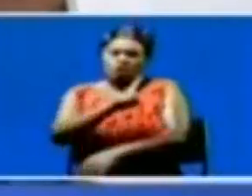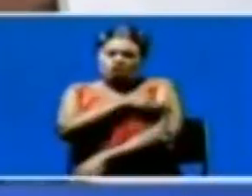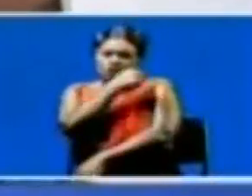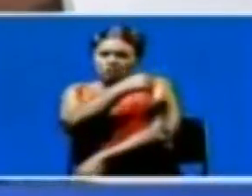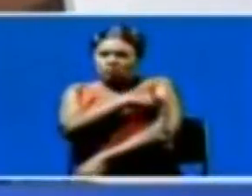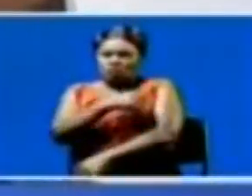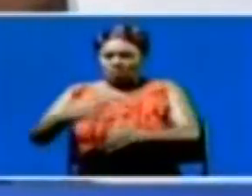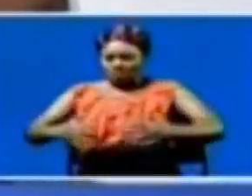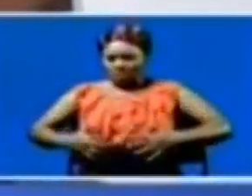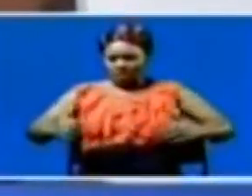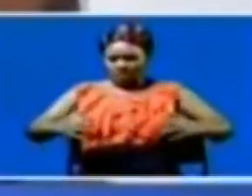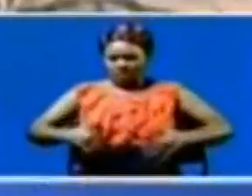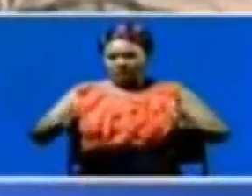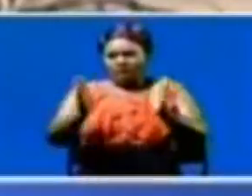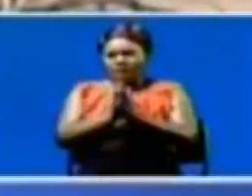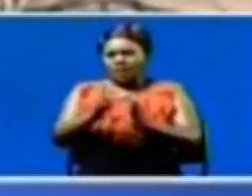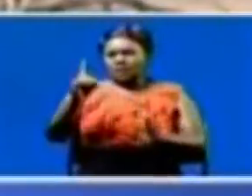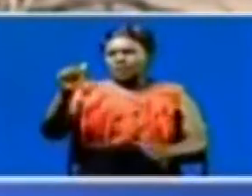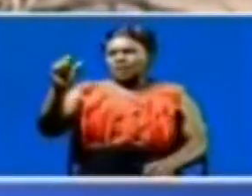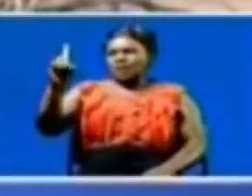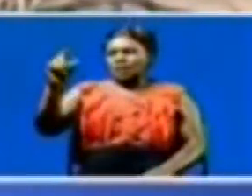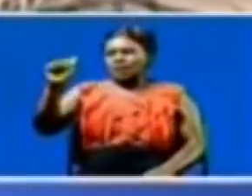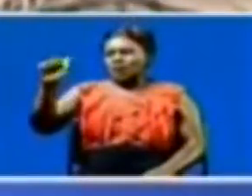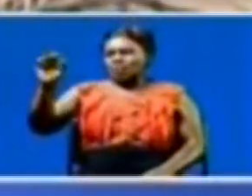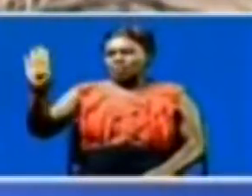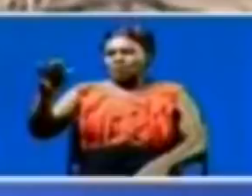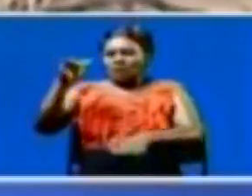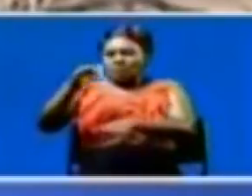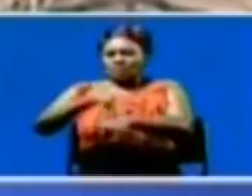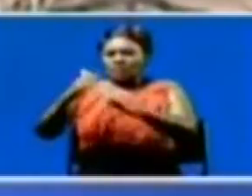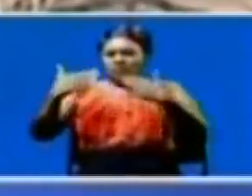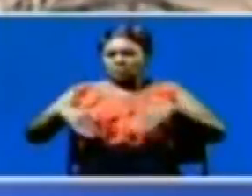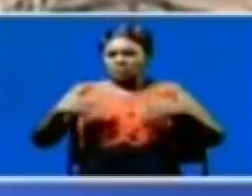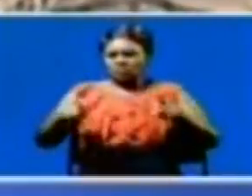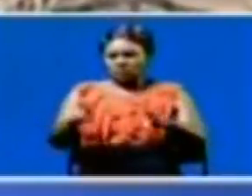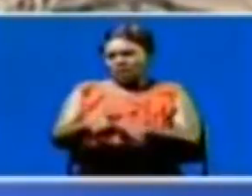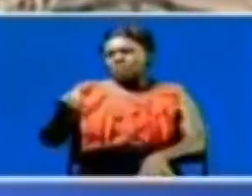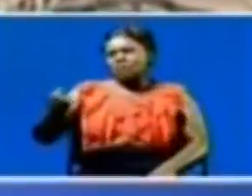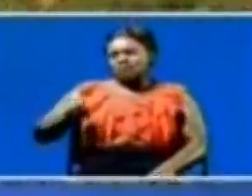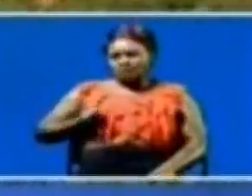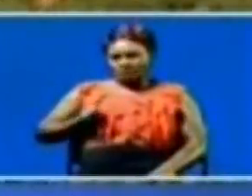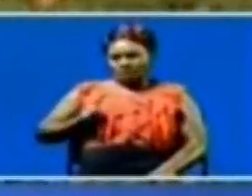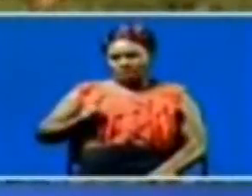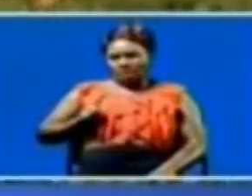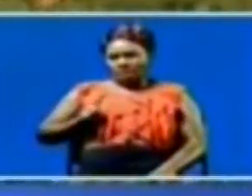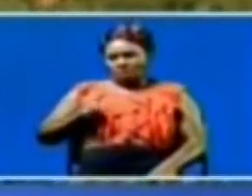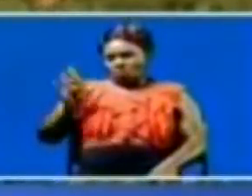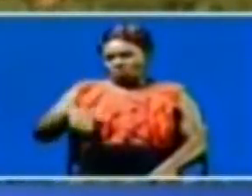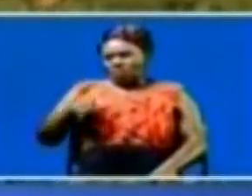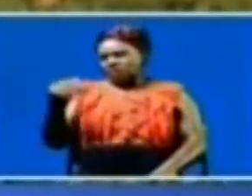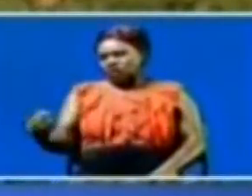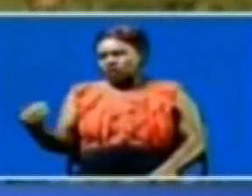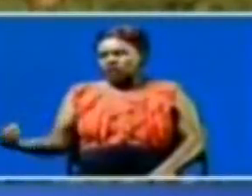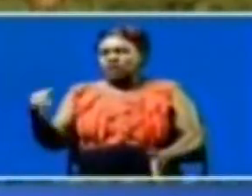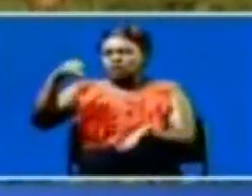ya rufaa ya Garissa na ile ya Dadaab, ambao waathiriwa kama kina Sadia ni miongoni mwa wanawake na watoto wa